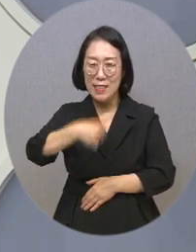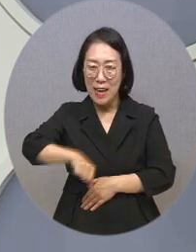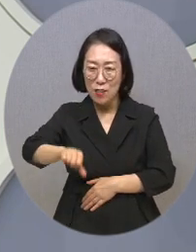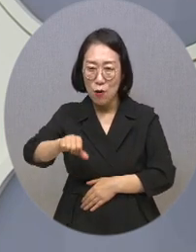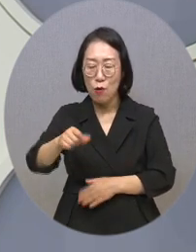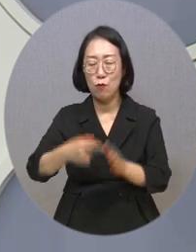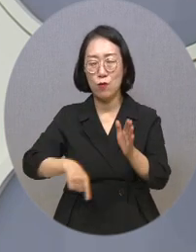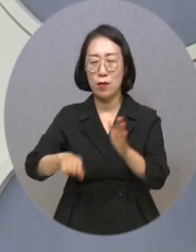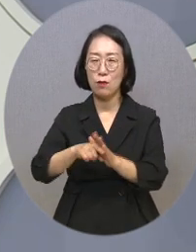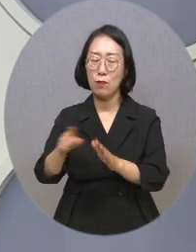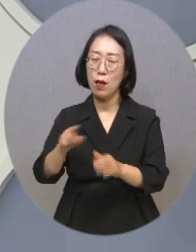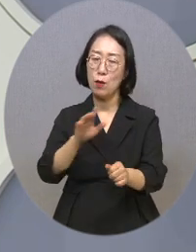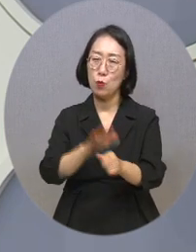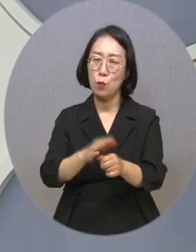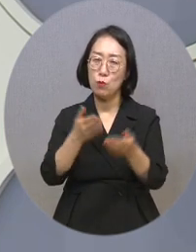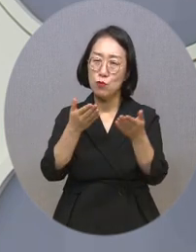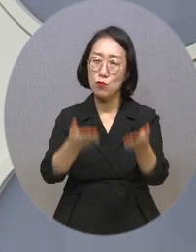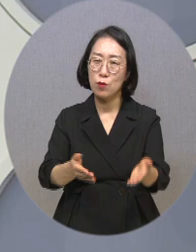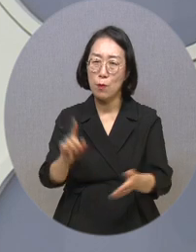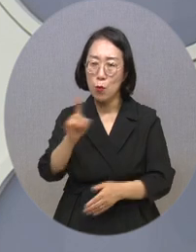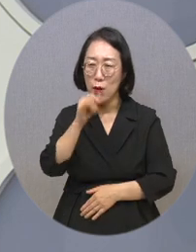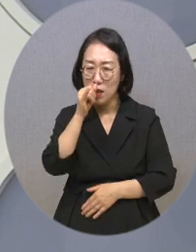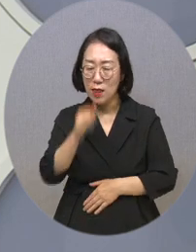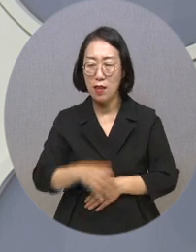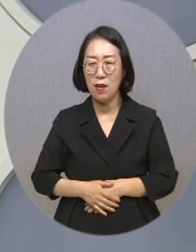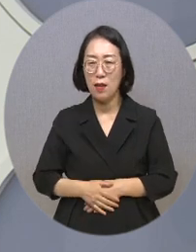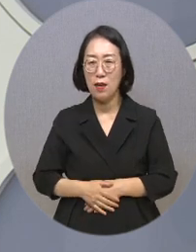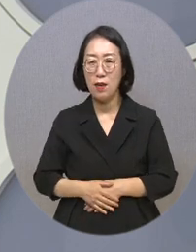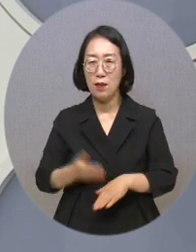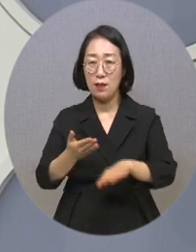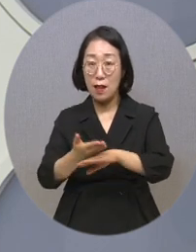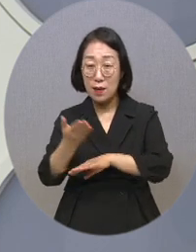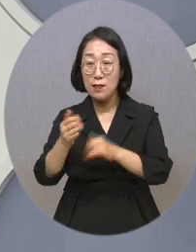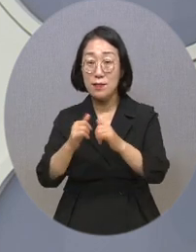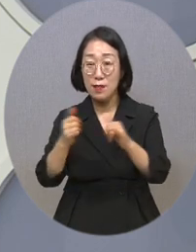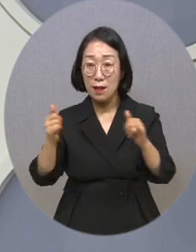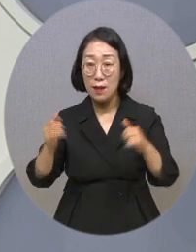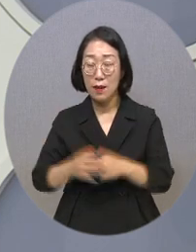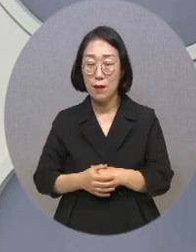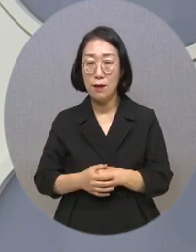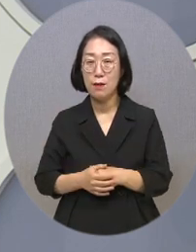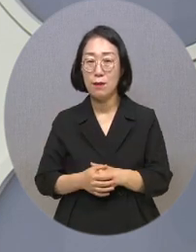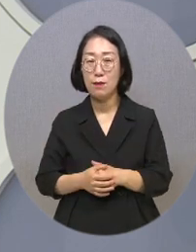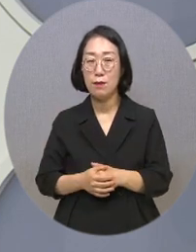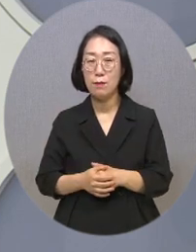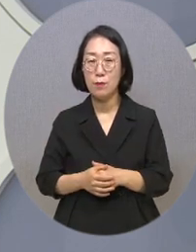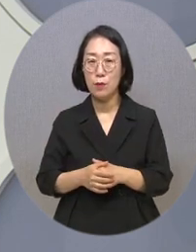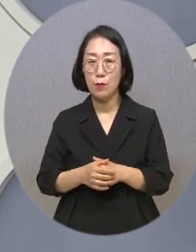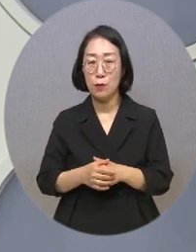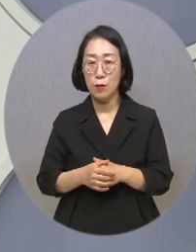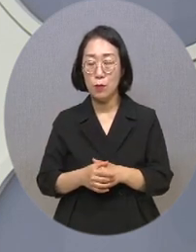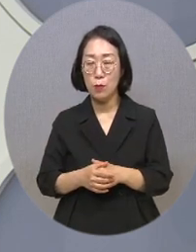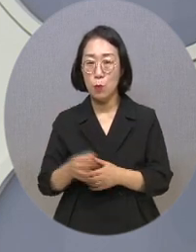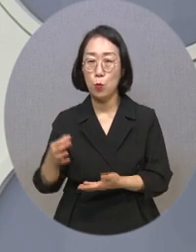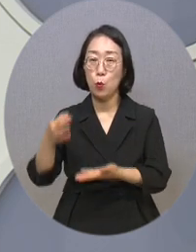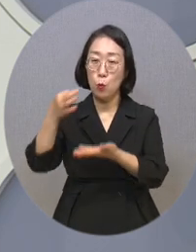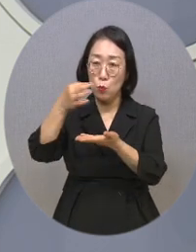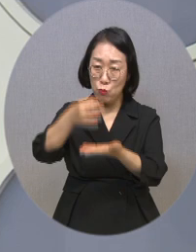게 뭐가 있나 생각해 봤더니 뭐 사실 딴 분들이 하면 돈이 많이 투여도 하고 이것저것 하긴